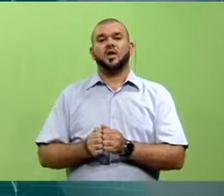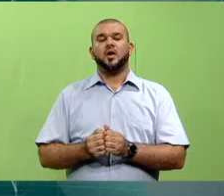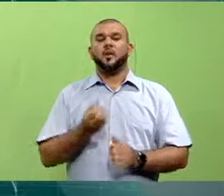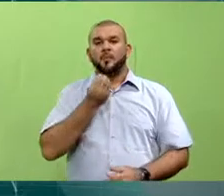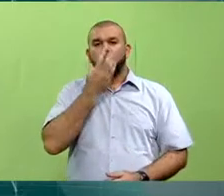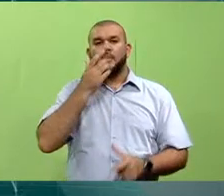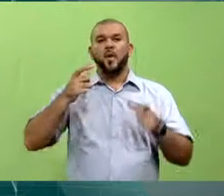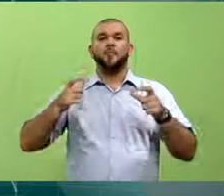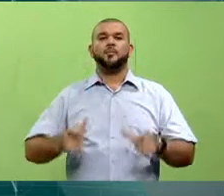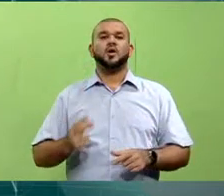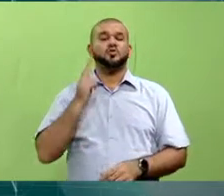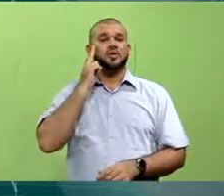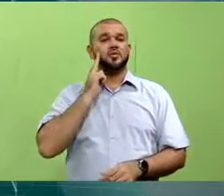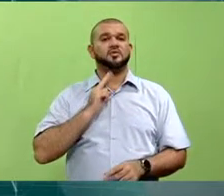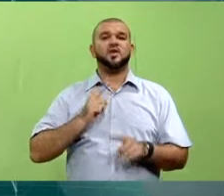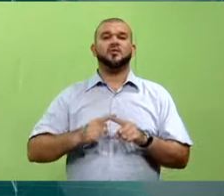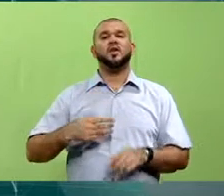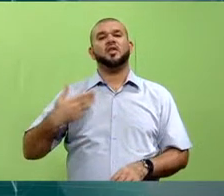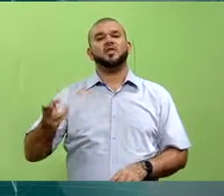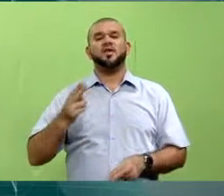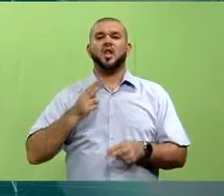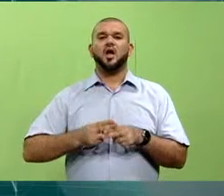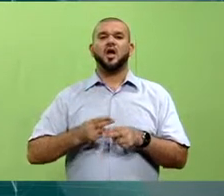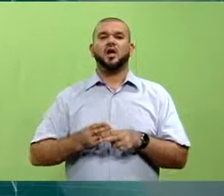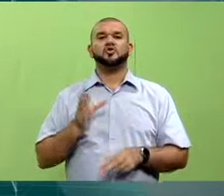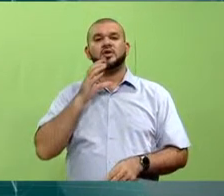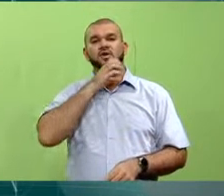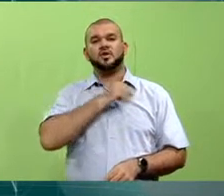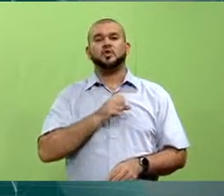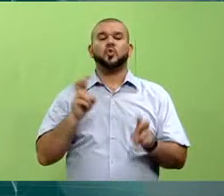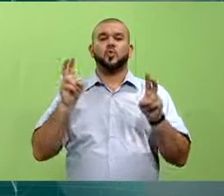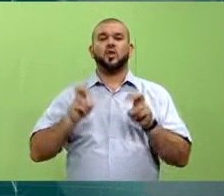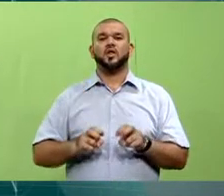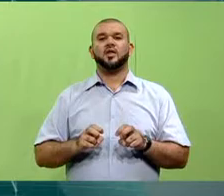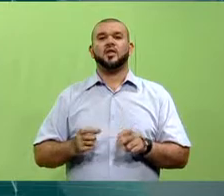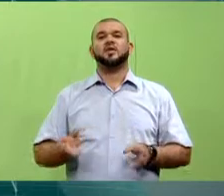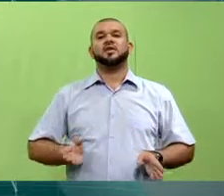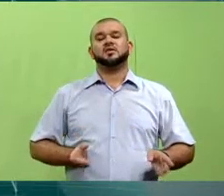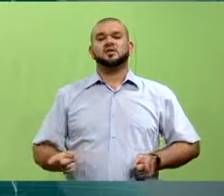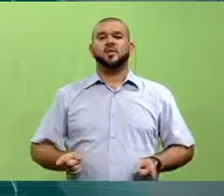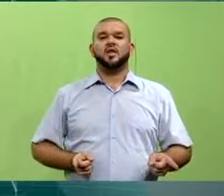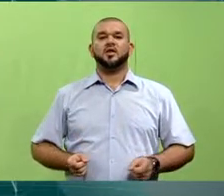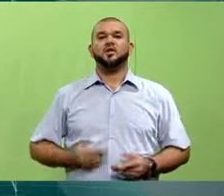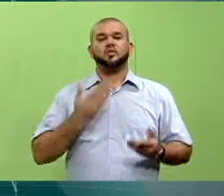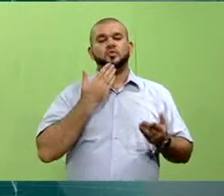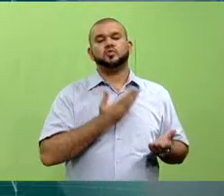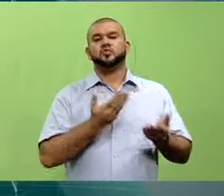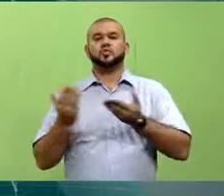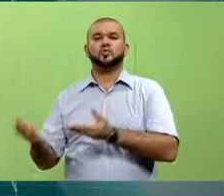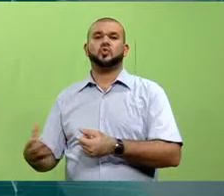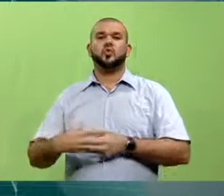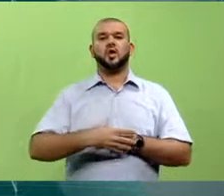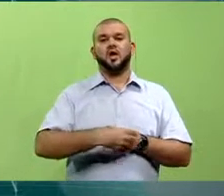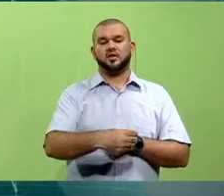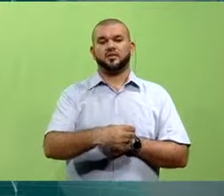da hizmet sunduğu kaydedildi. Gönyeli Belediye Başkanı Ahmet Yalçın Benli, yeni